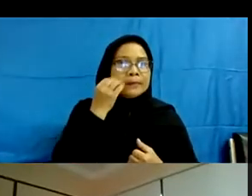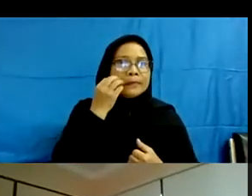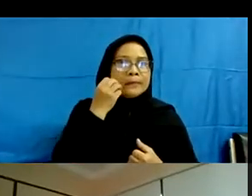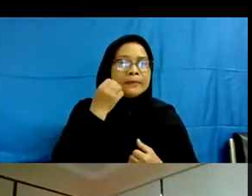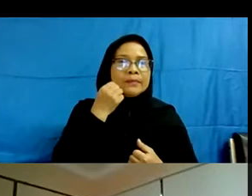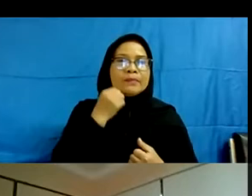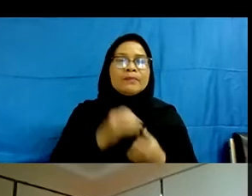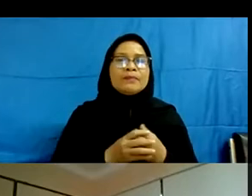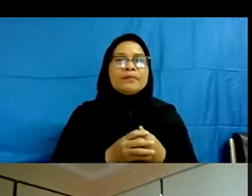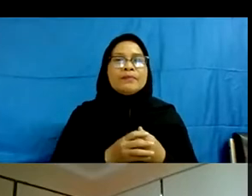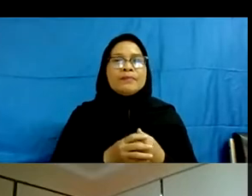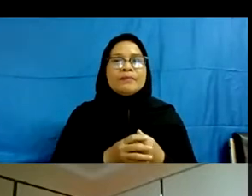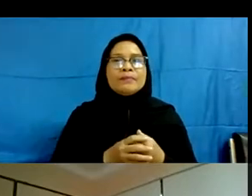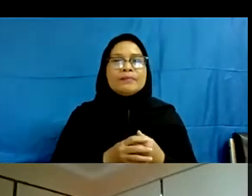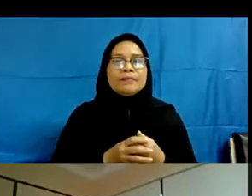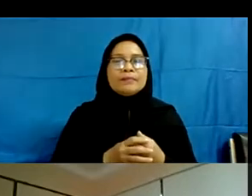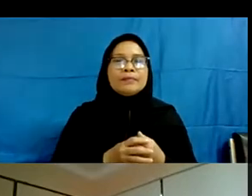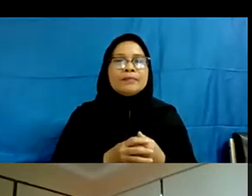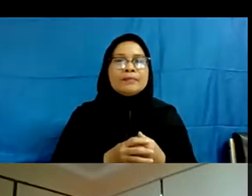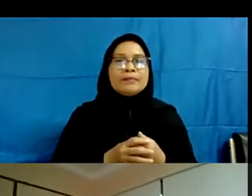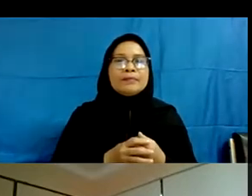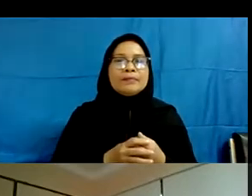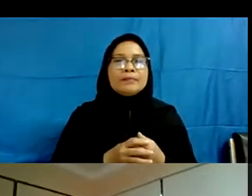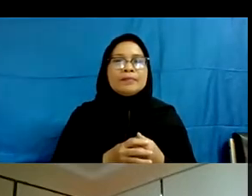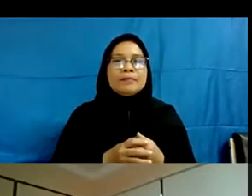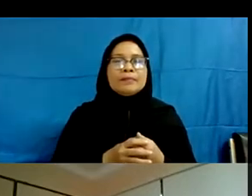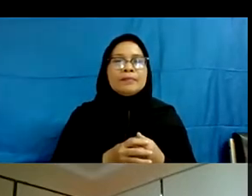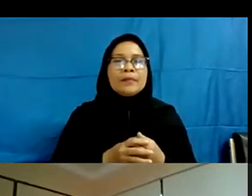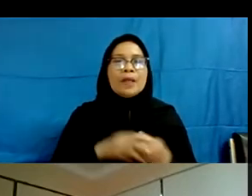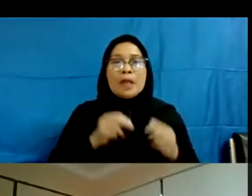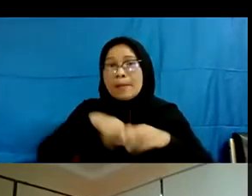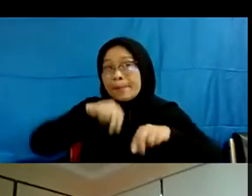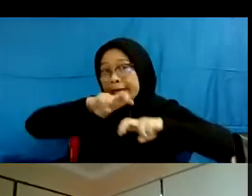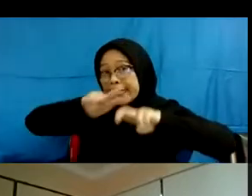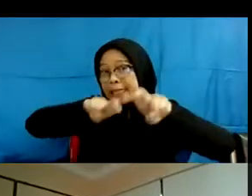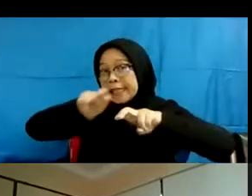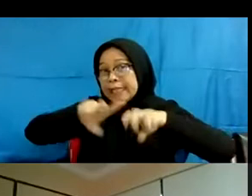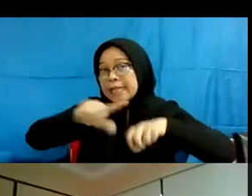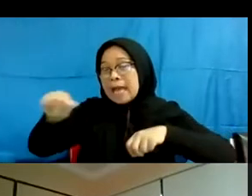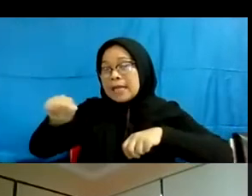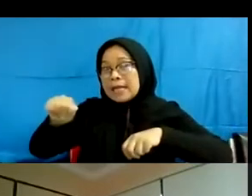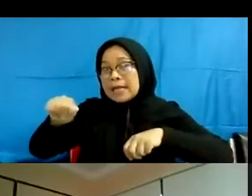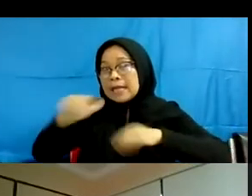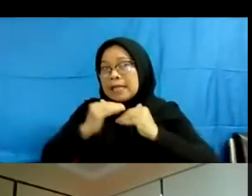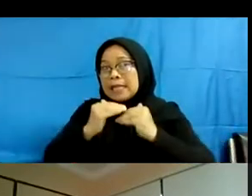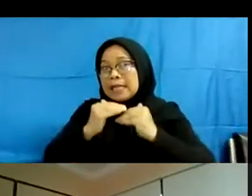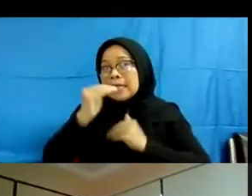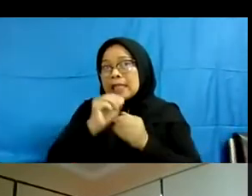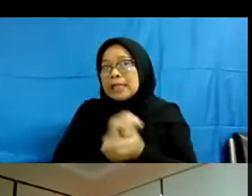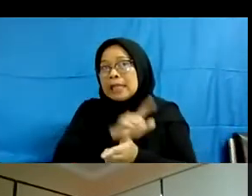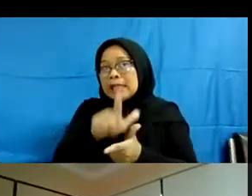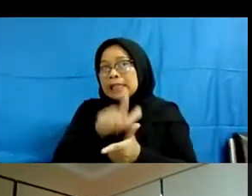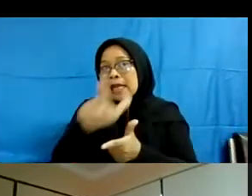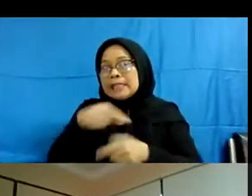Eva, mohon izin, yang dari Ibu Iin, penelitian yang telah dilakukan tentang tingkat literasi penyandang tunanetra di